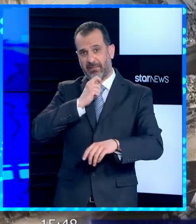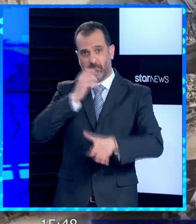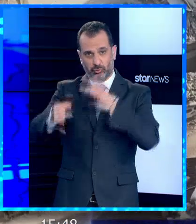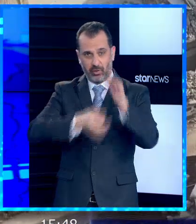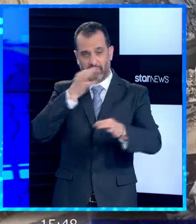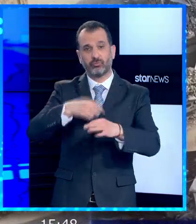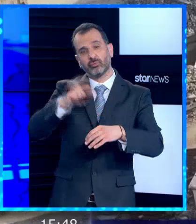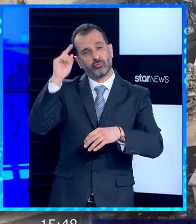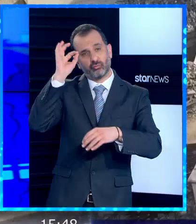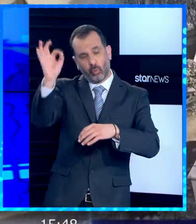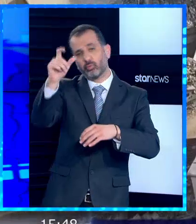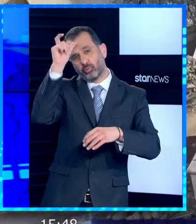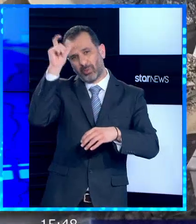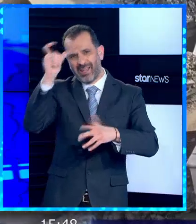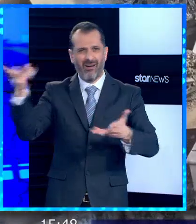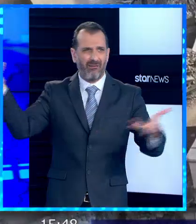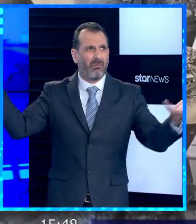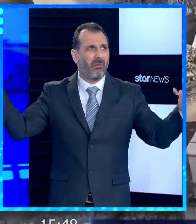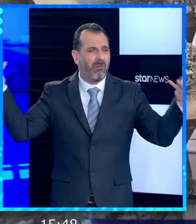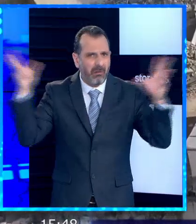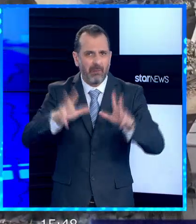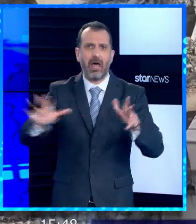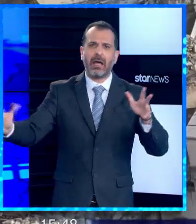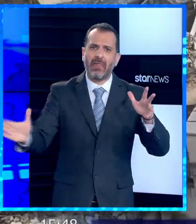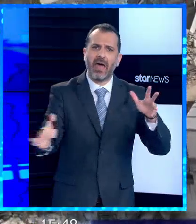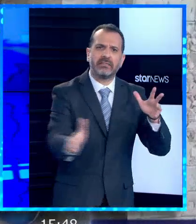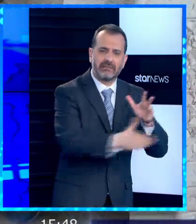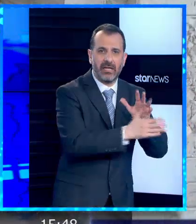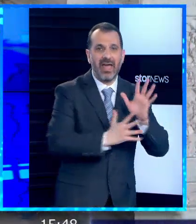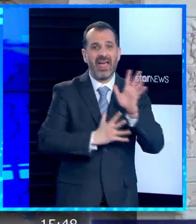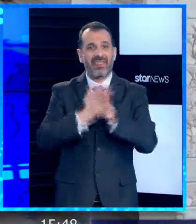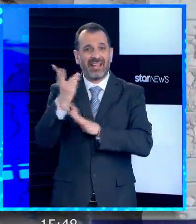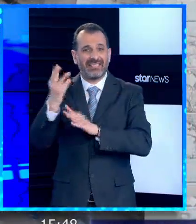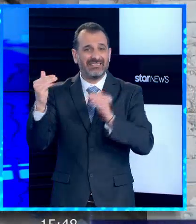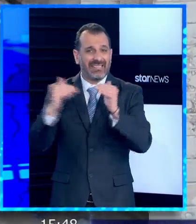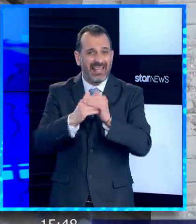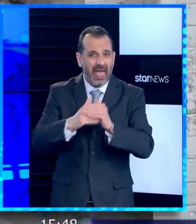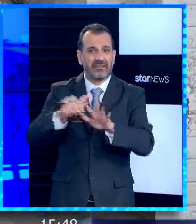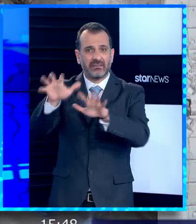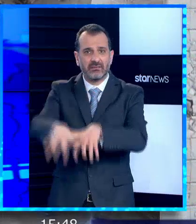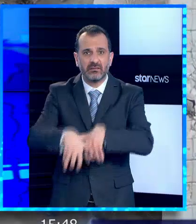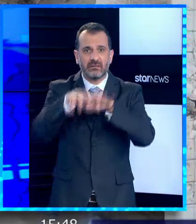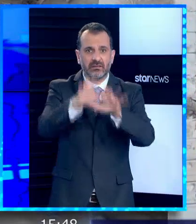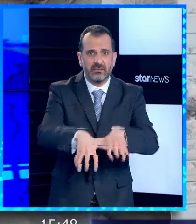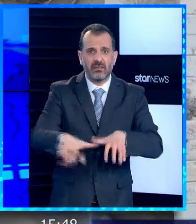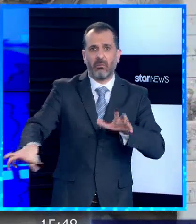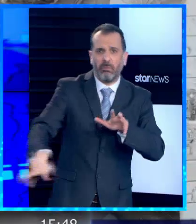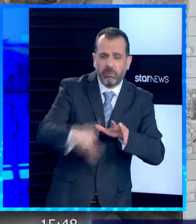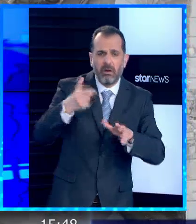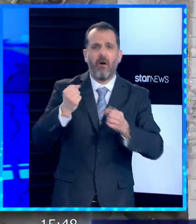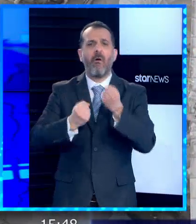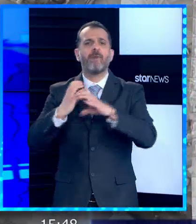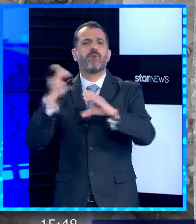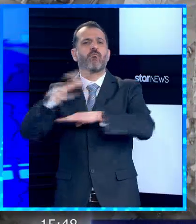την απομάκρυνση των χαλασμάτων από τα κατεστραμμένα κτίρια. Σχεδόν 13.000 εξκαπτικά μηχανήματα, γερανοί, φορτηγά και άλλα